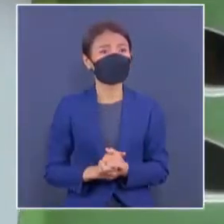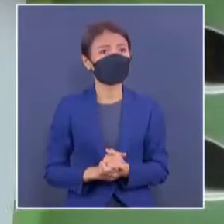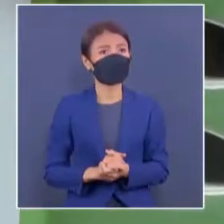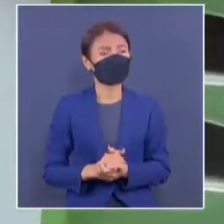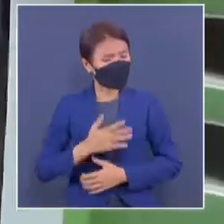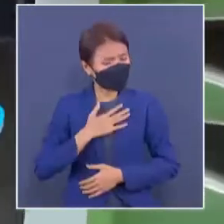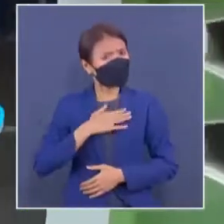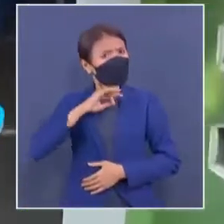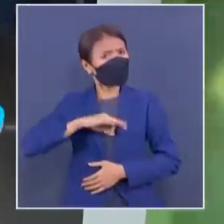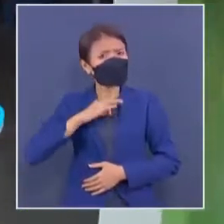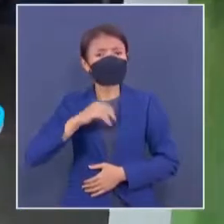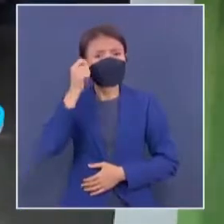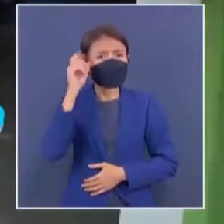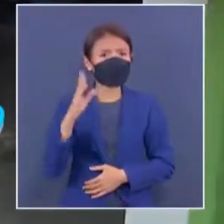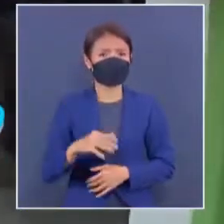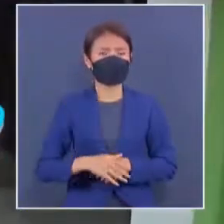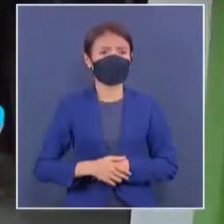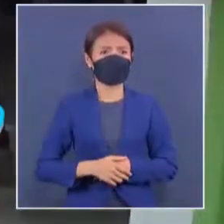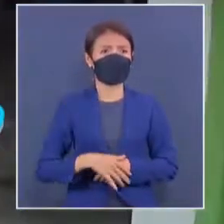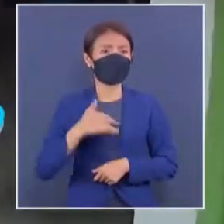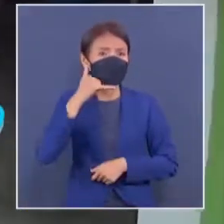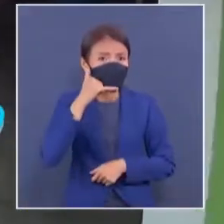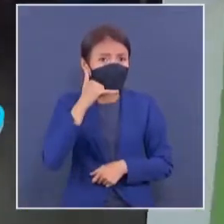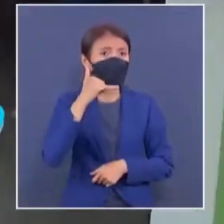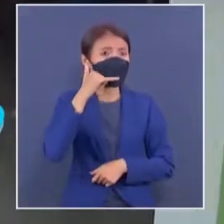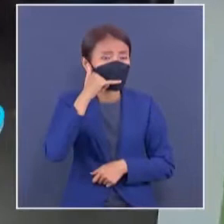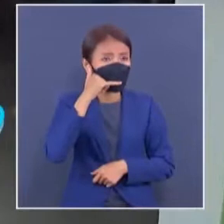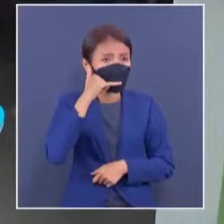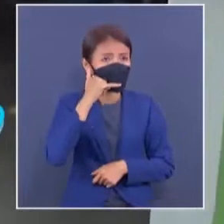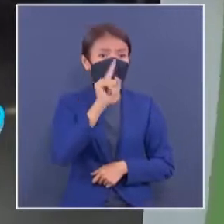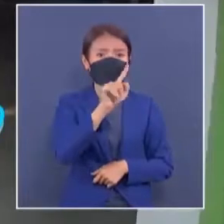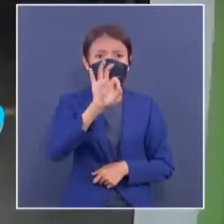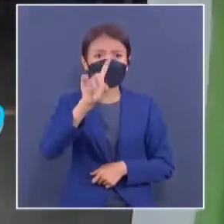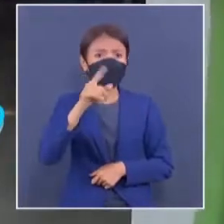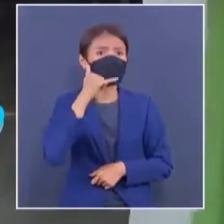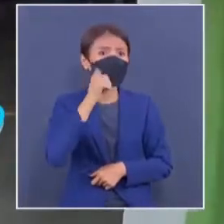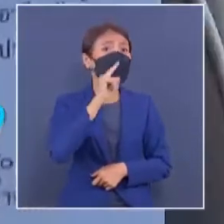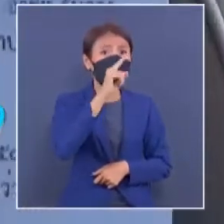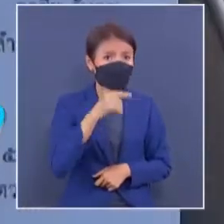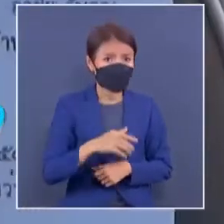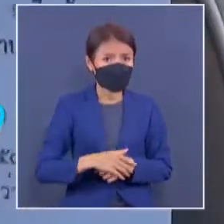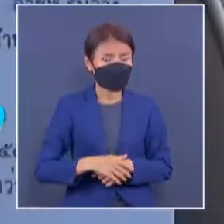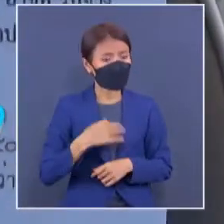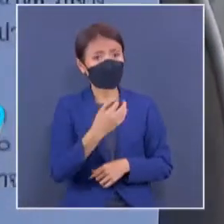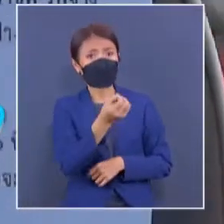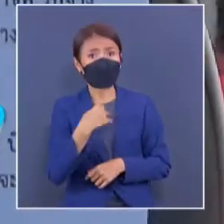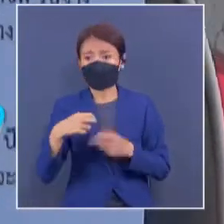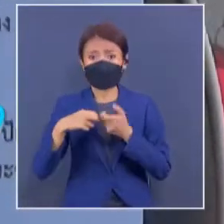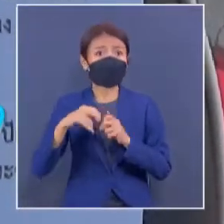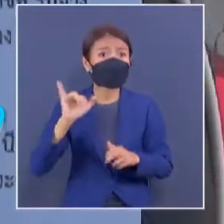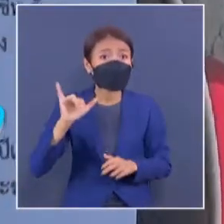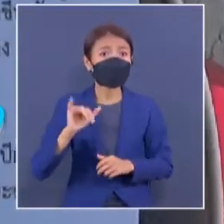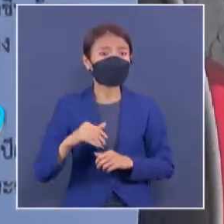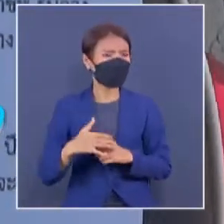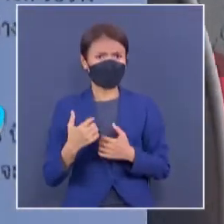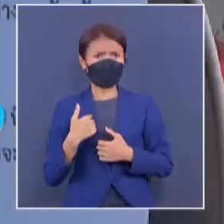ของคุณประสิทธิ์ที่โทรไปแจ้ง191 คือจริงๆจะบอกว่ายังไม่เกิดเหตุก็ไม่ได้นะผมมองว่าลักษณะแบบนี้เอาข่มขู่คุก